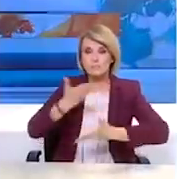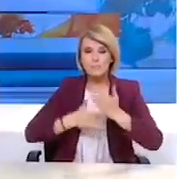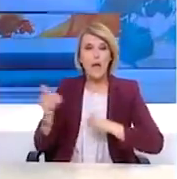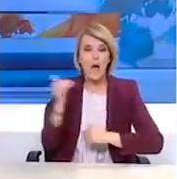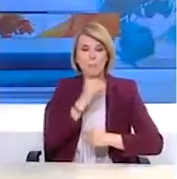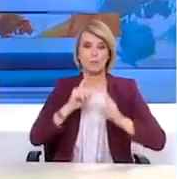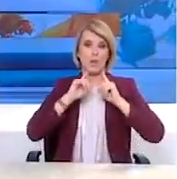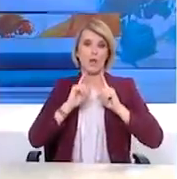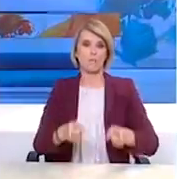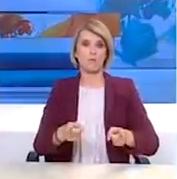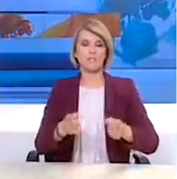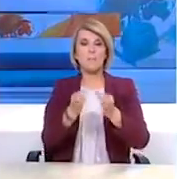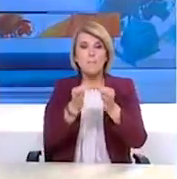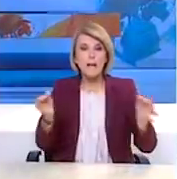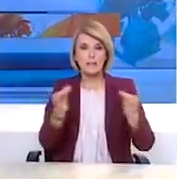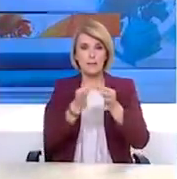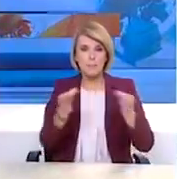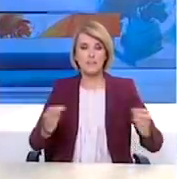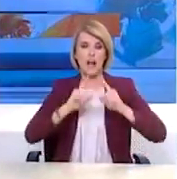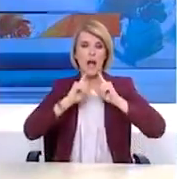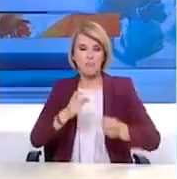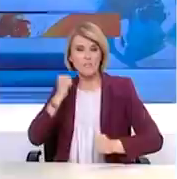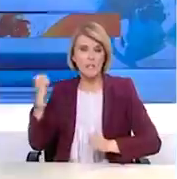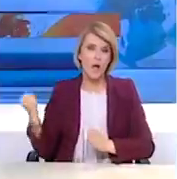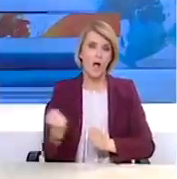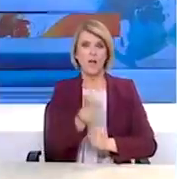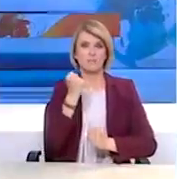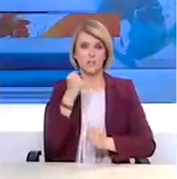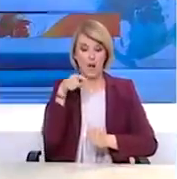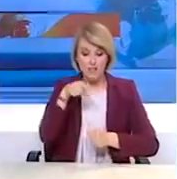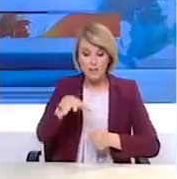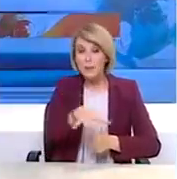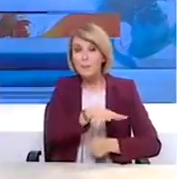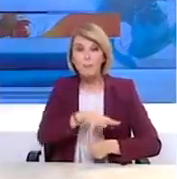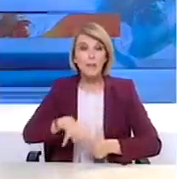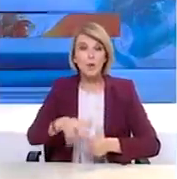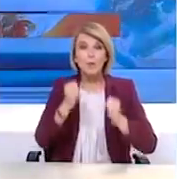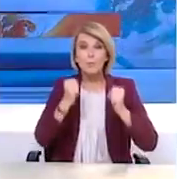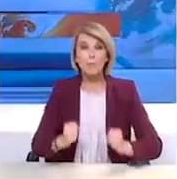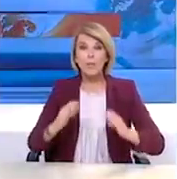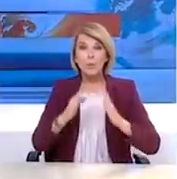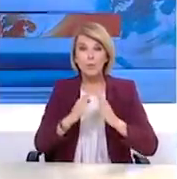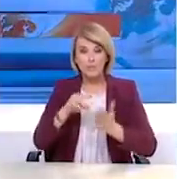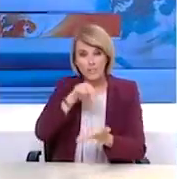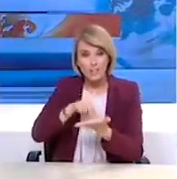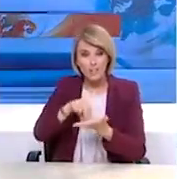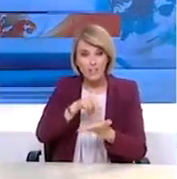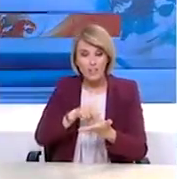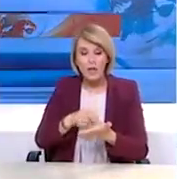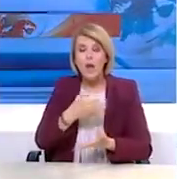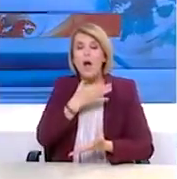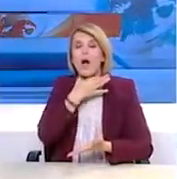Καλογιάννη. Χρειάστηκε να πάρουμε όλες εκείνες τις αποφάσεις για κήρυξη του οικισμού σε έκτακτη ανάγκη πολιτικής